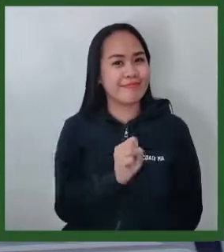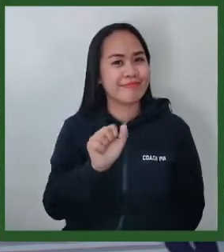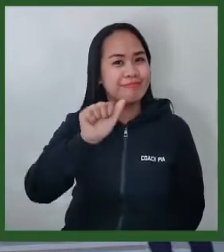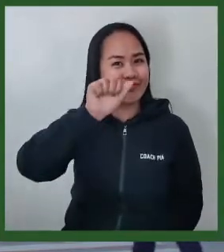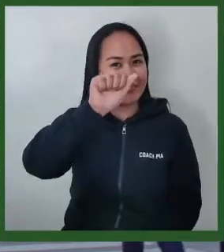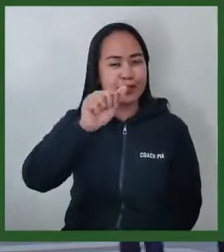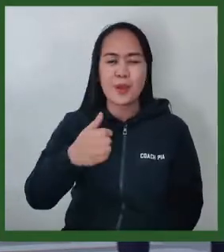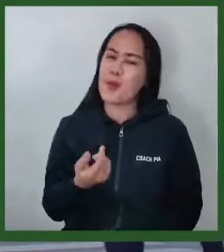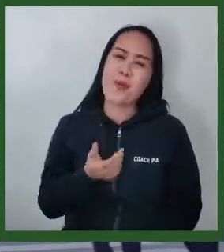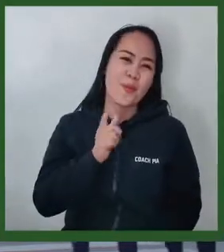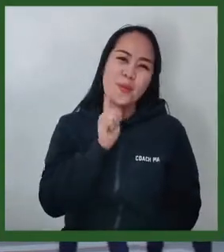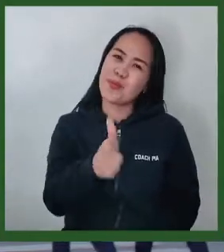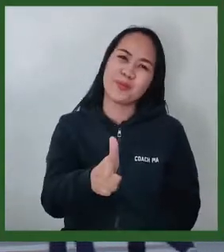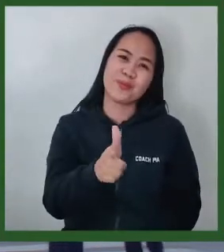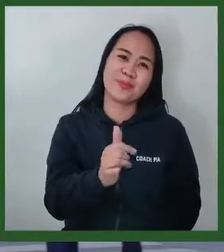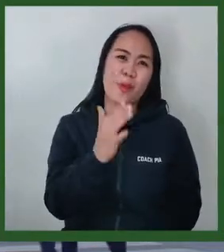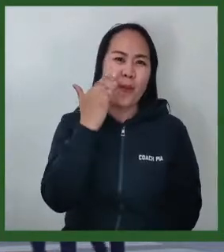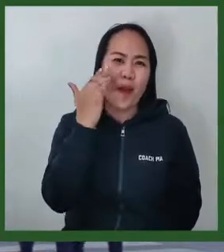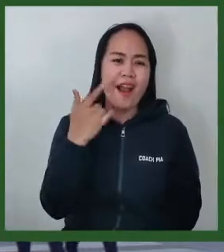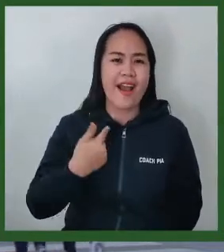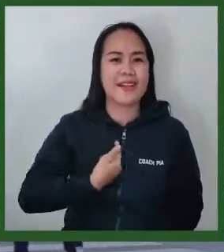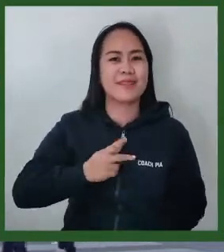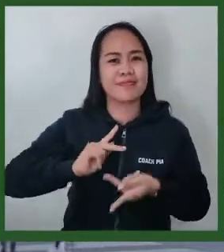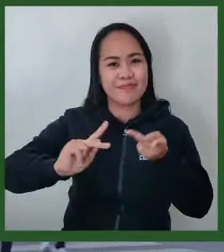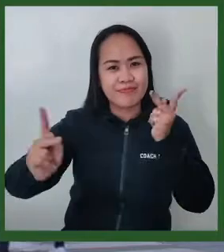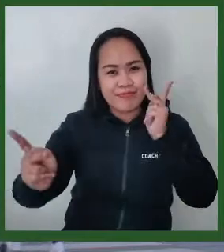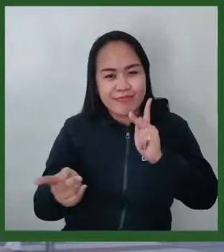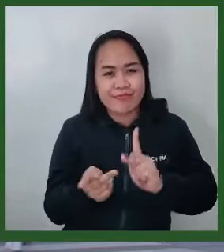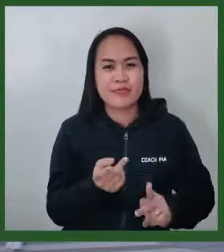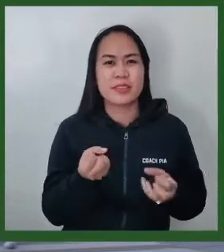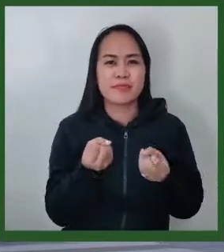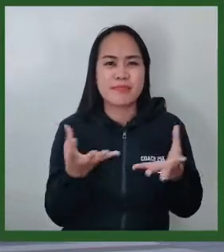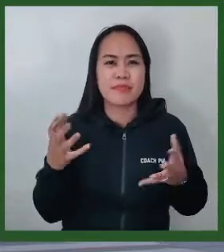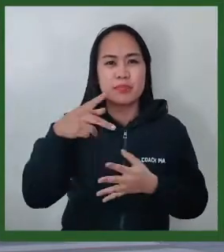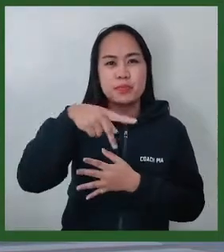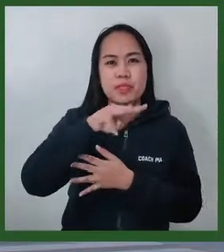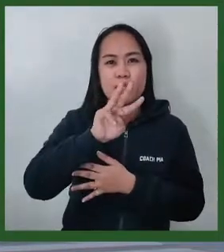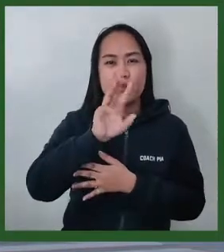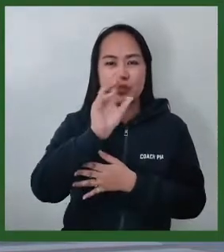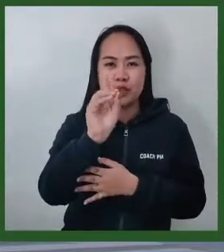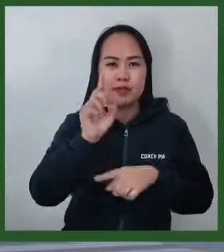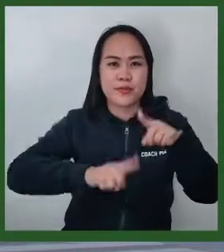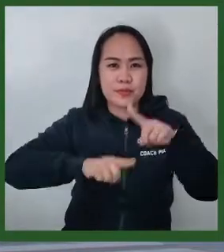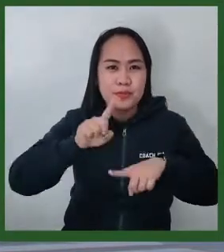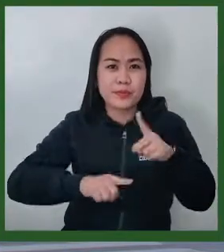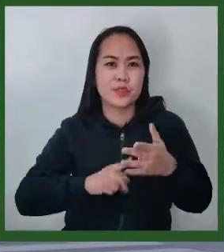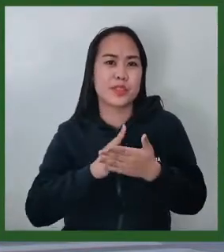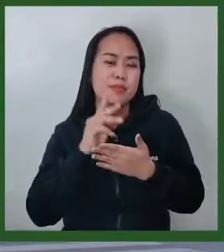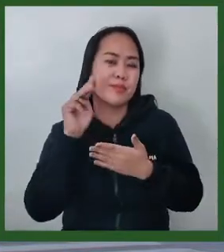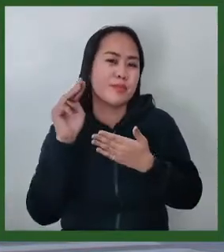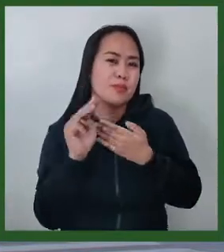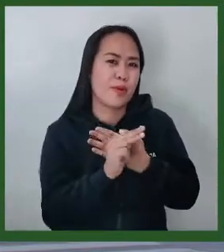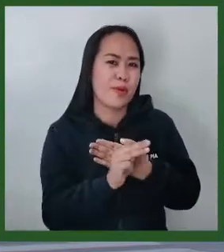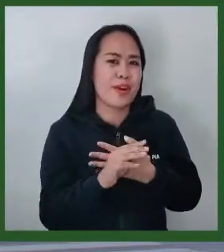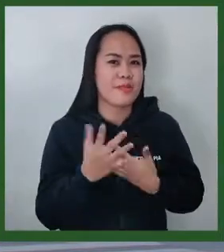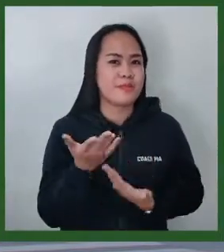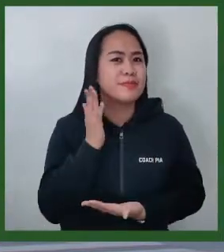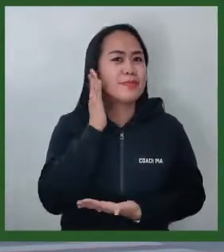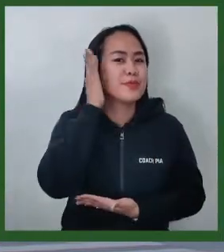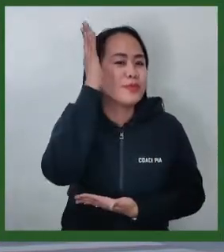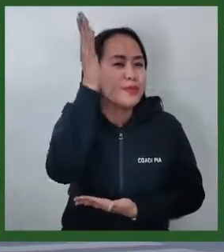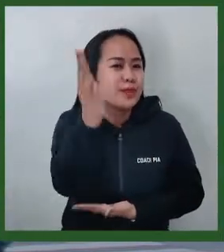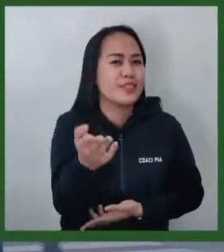ay aming nakapartner sa mga sari-sari pang mga PWD-friendly programs na